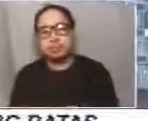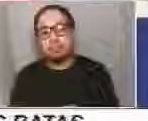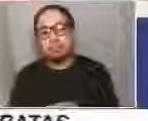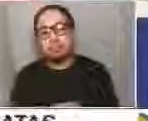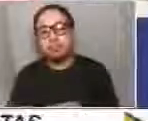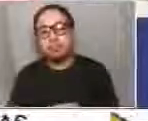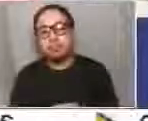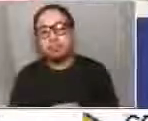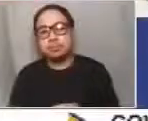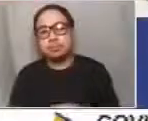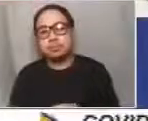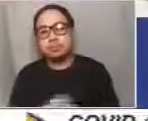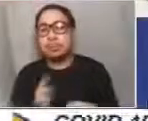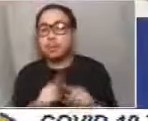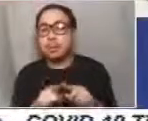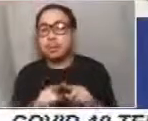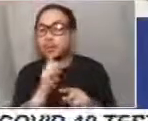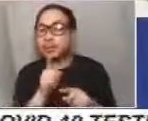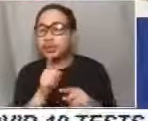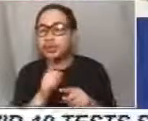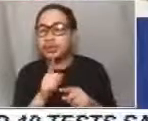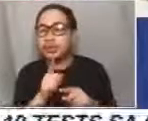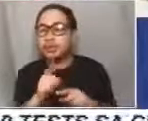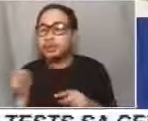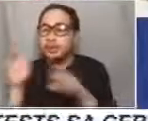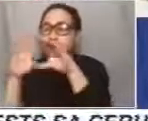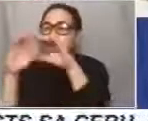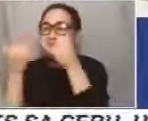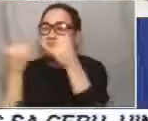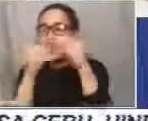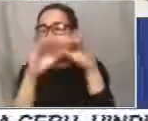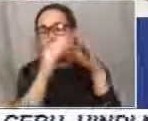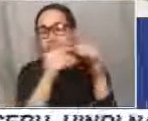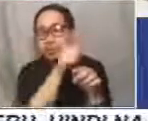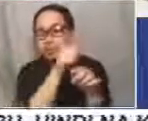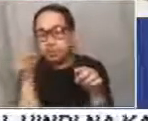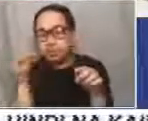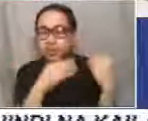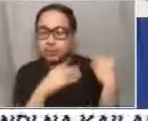ekonomiya. Naunawaan niya na kailangan natin mas lalong buksan ang ekonomiya,